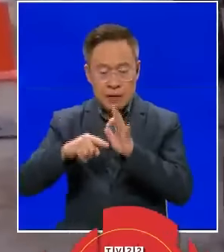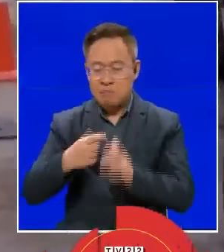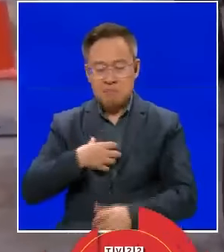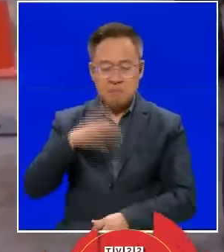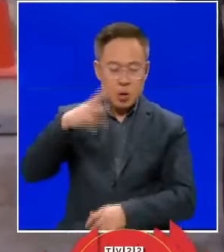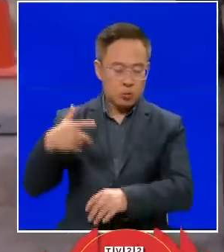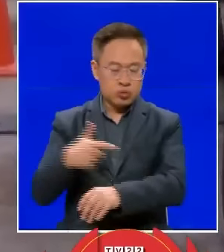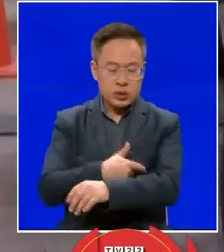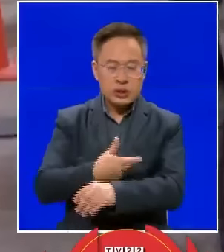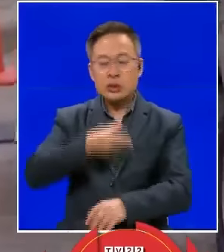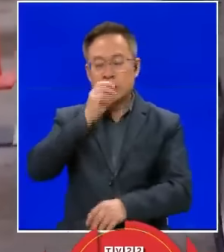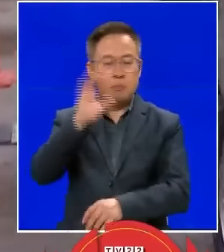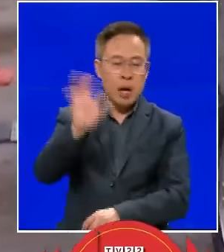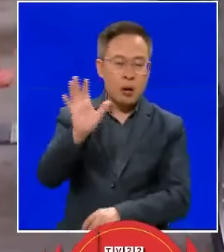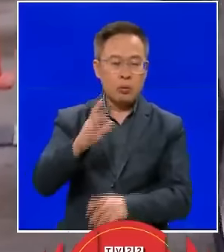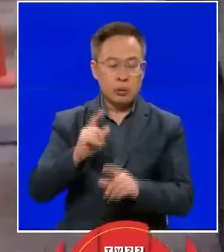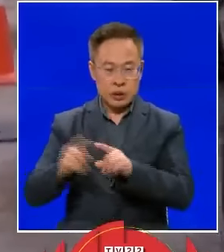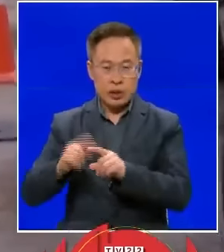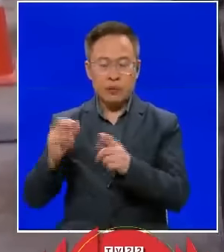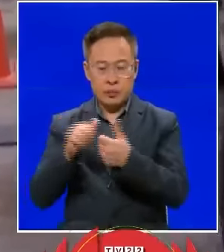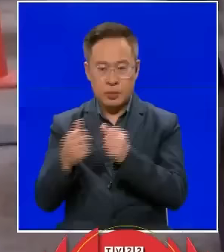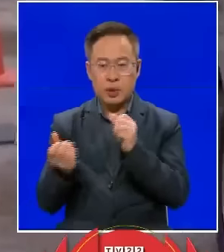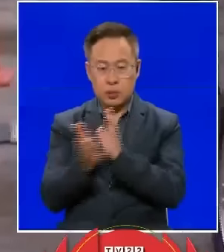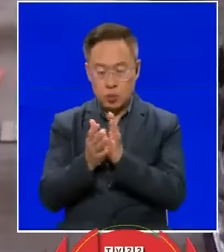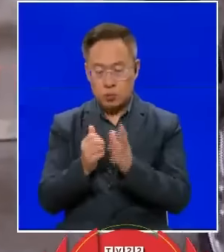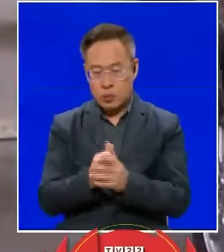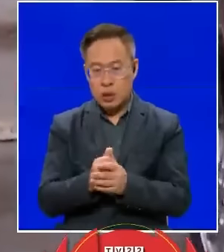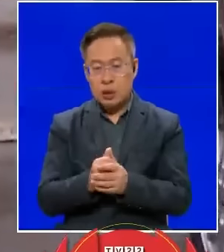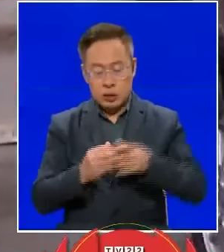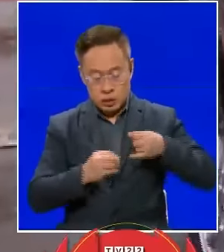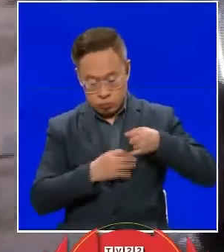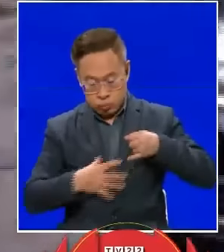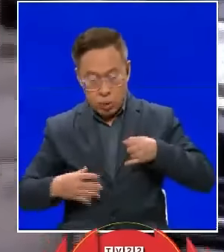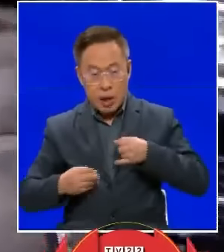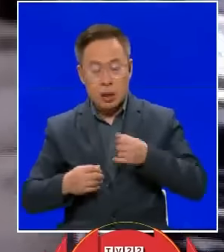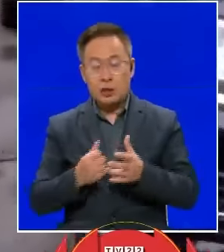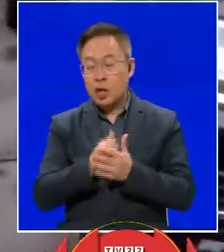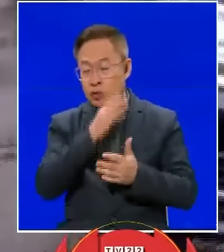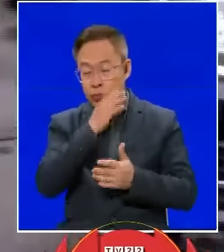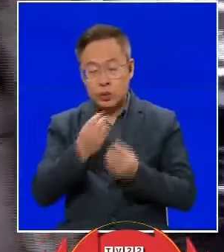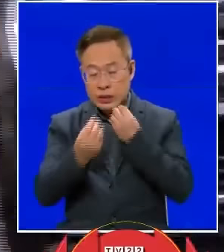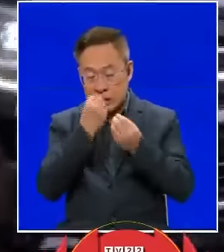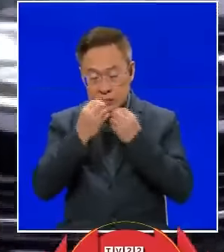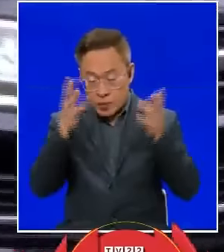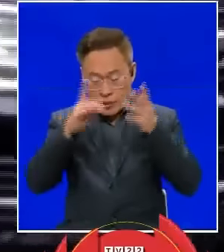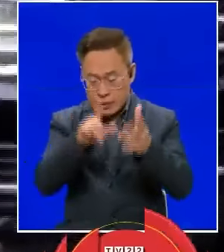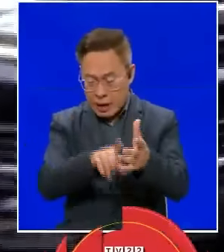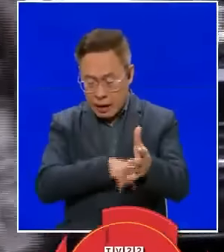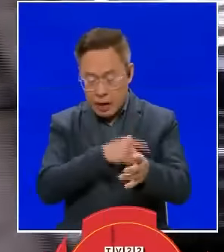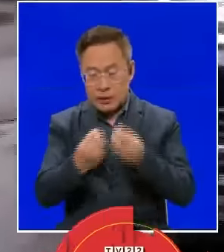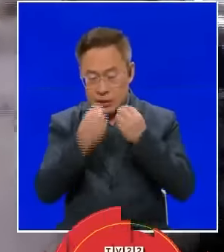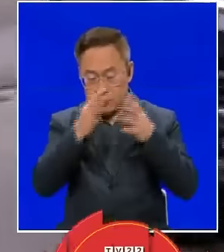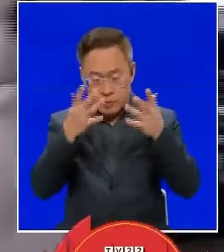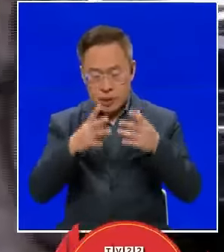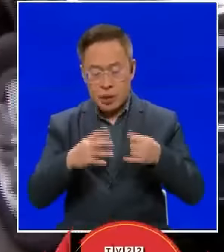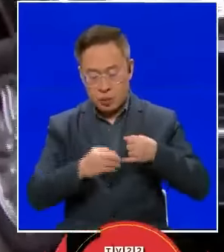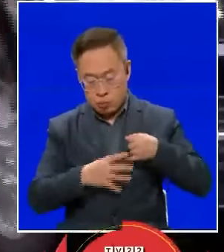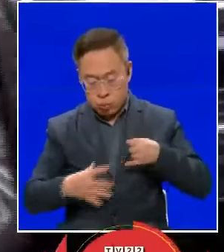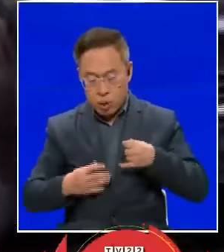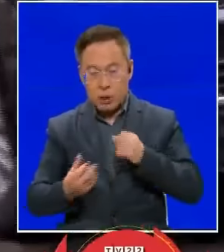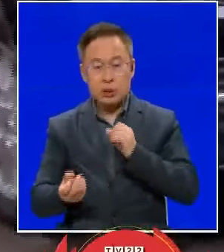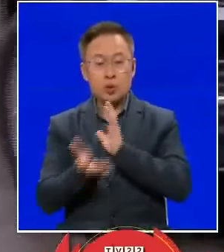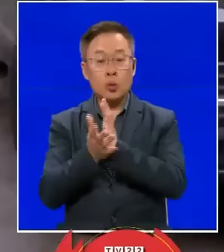เวลาหนึ่งไม่ว่าจะเป็นเรื่องของกระเพาะอาหารระบบทางเดินอาหารจะจะต้องมีการค่อยๆรับประทานค่ะอาจจะเริ่มจากการกินอาหารอ่อน